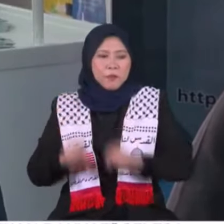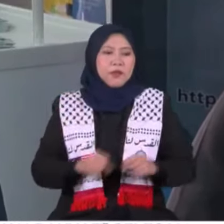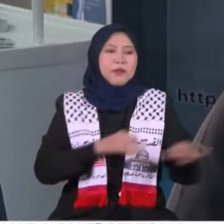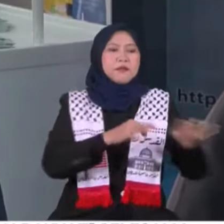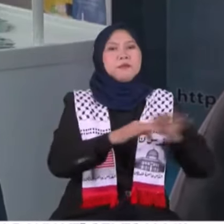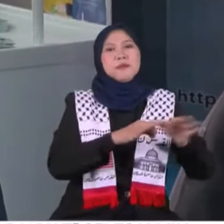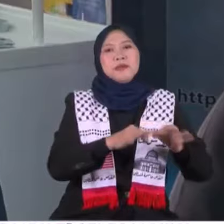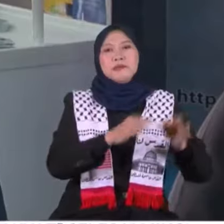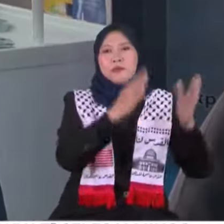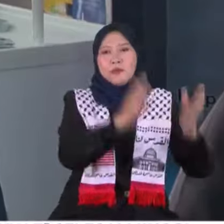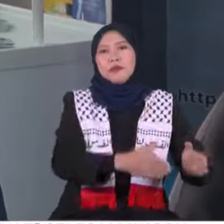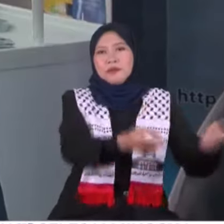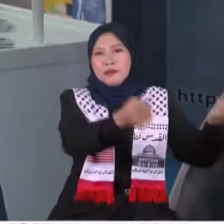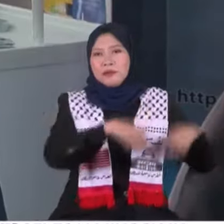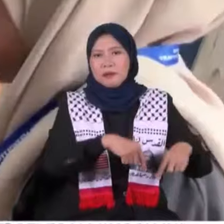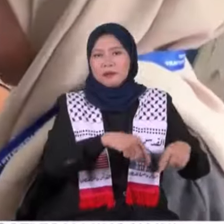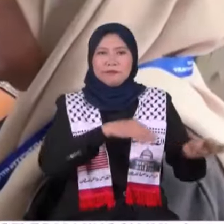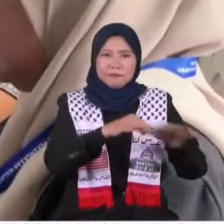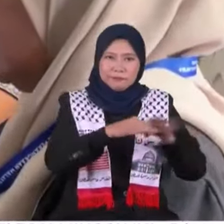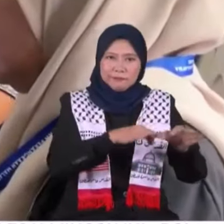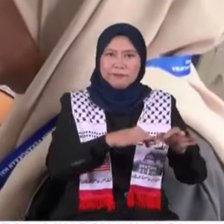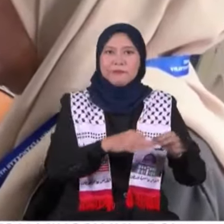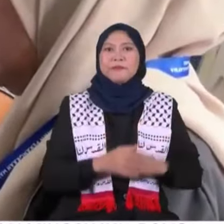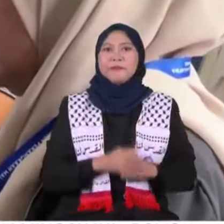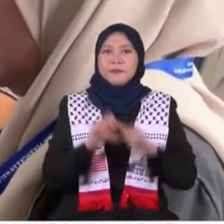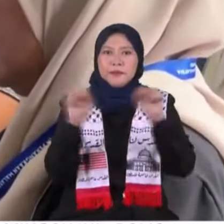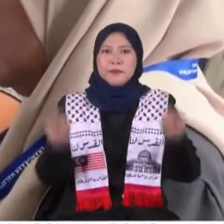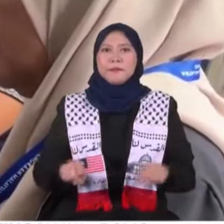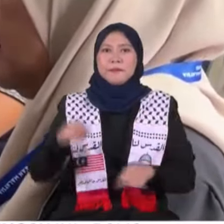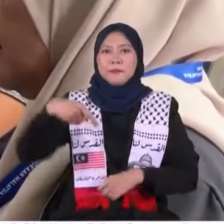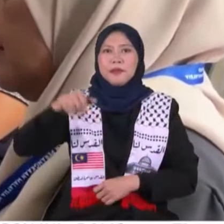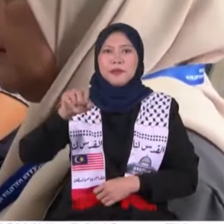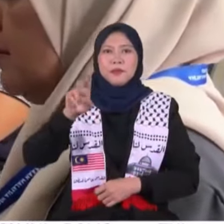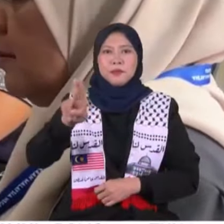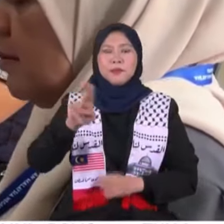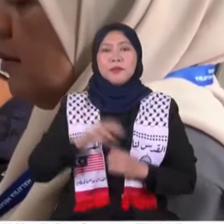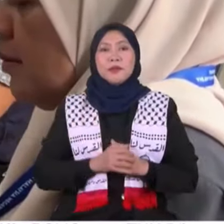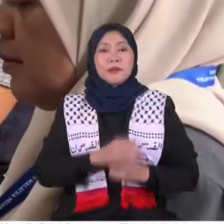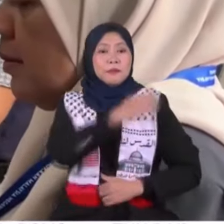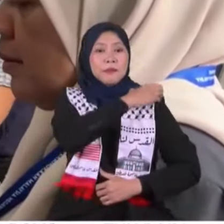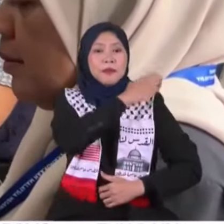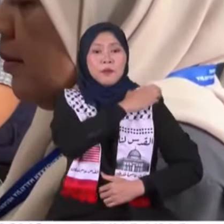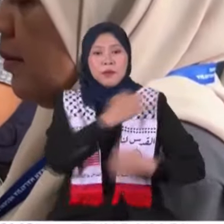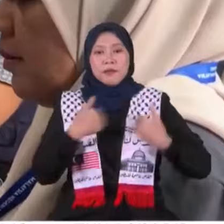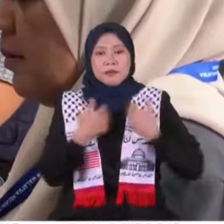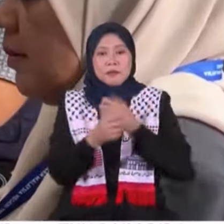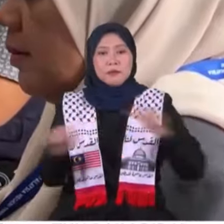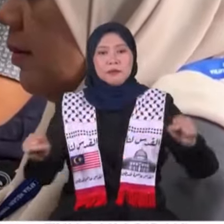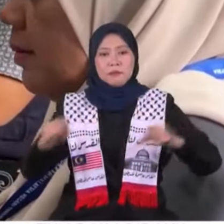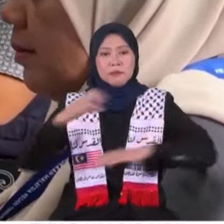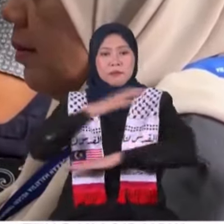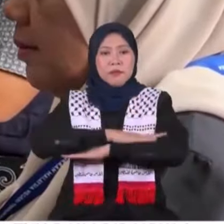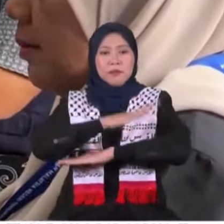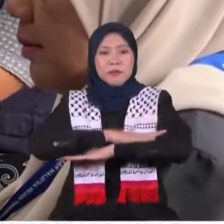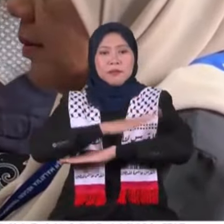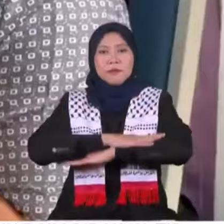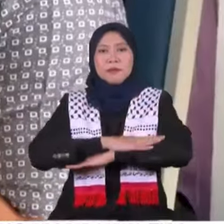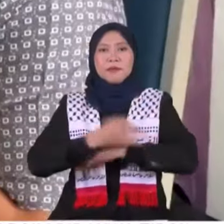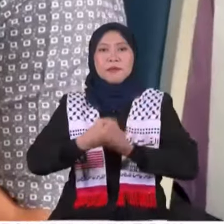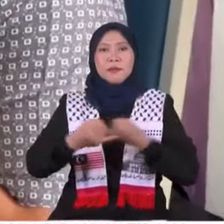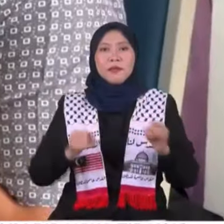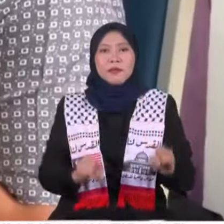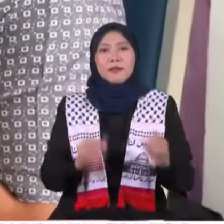lebih fahamlah mengenai Sistem padu ni beberapa pegawai turut ditempatkan di kaunter fizikal padu di pejabat jabatan